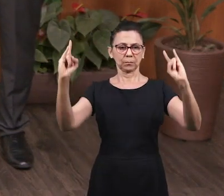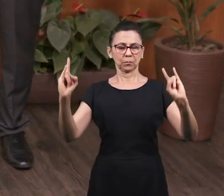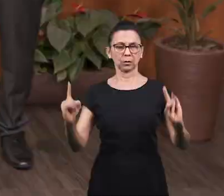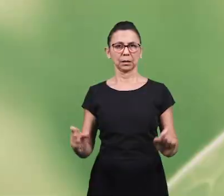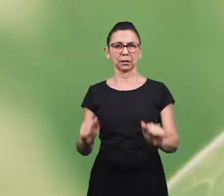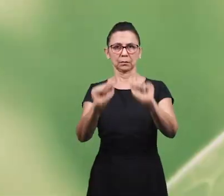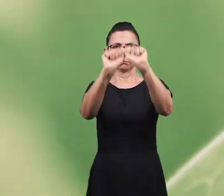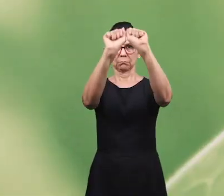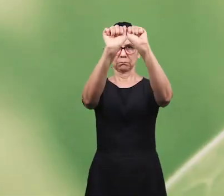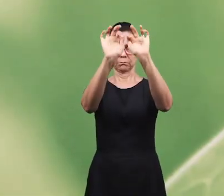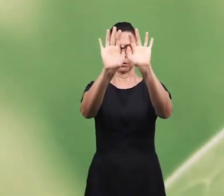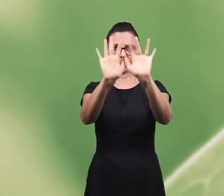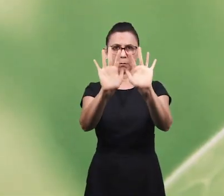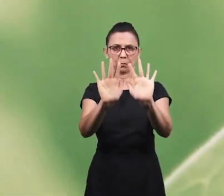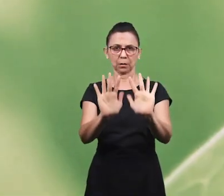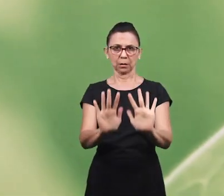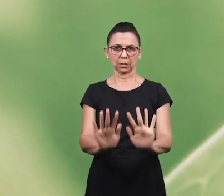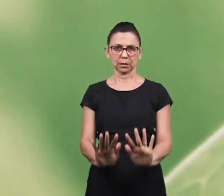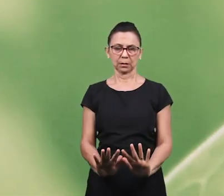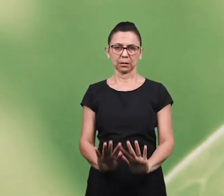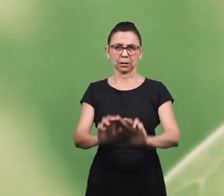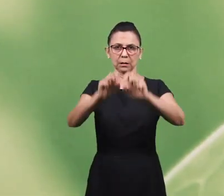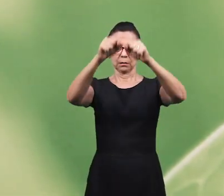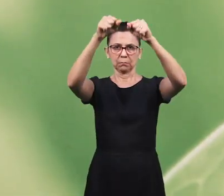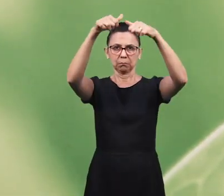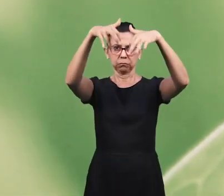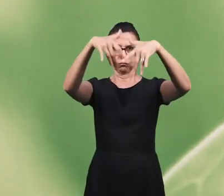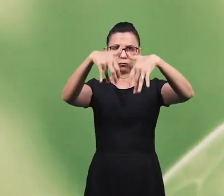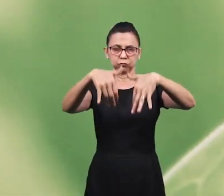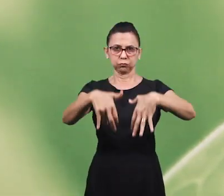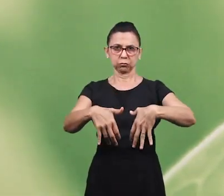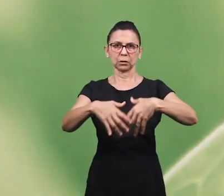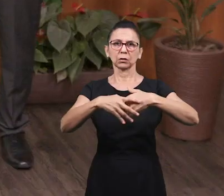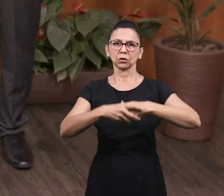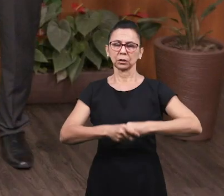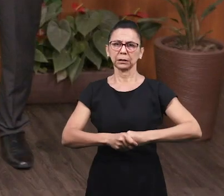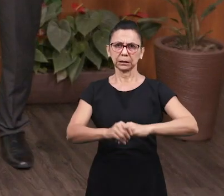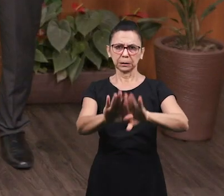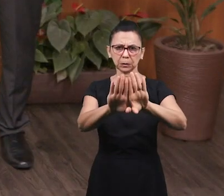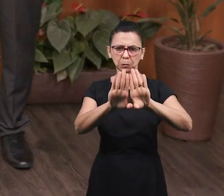Ce rideau, c'est-à-dire les rideaux,